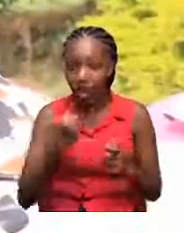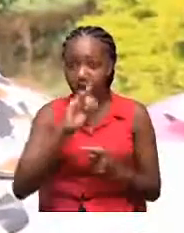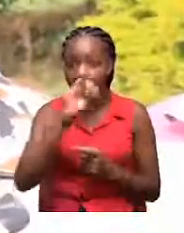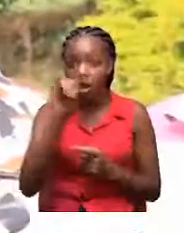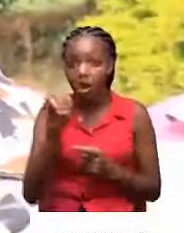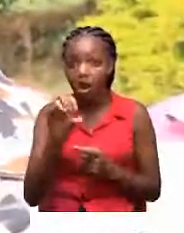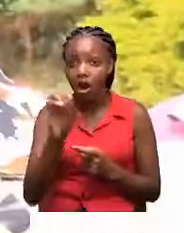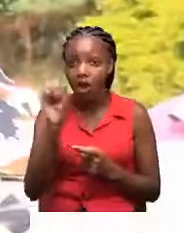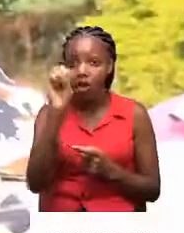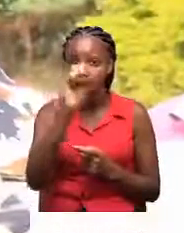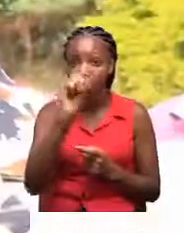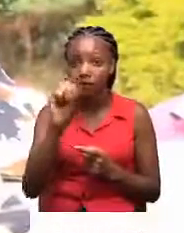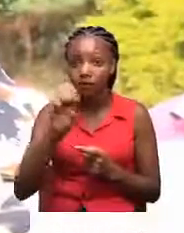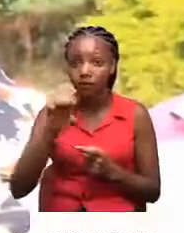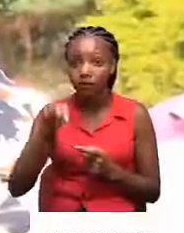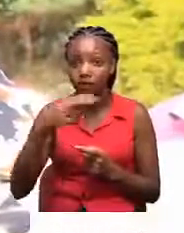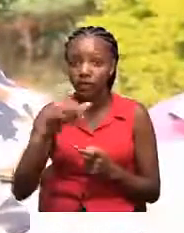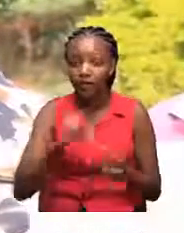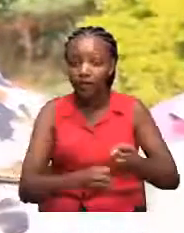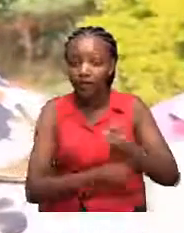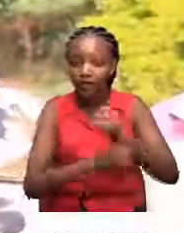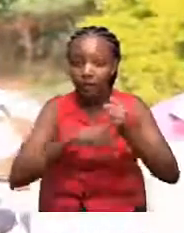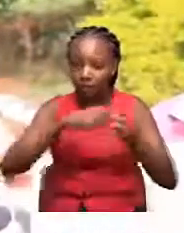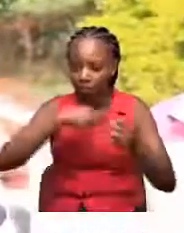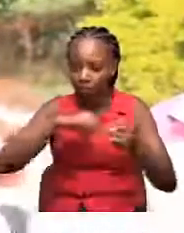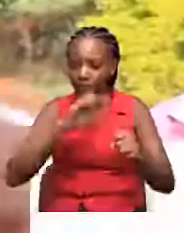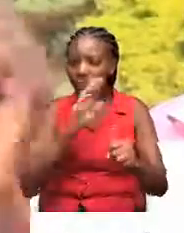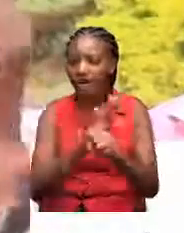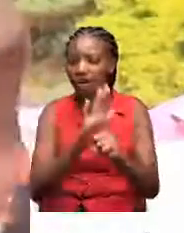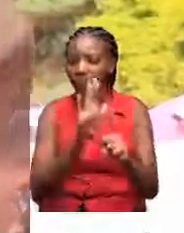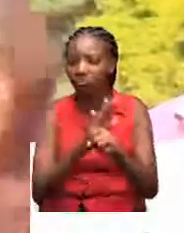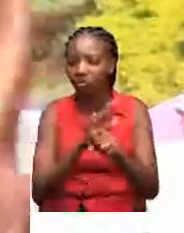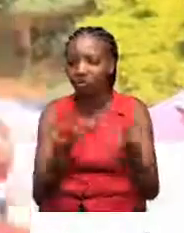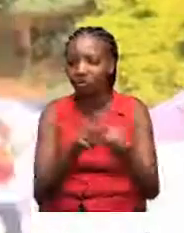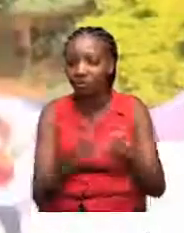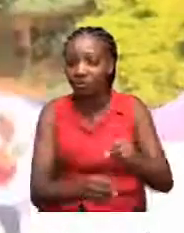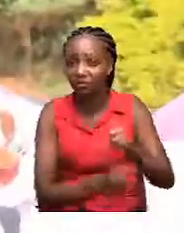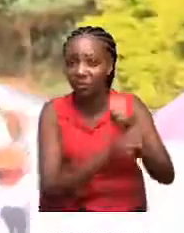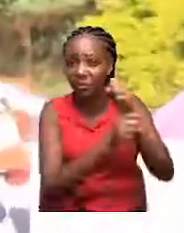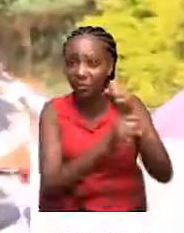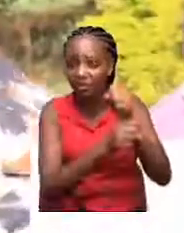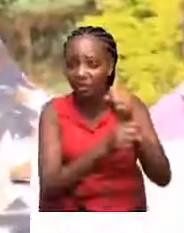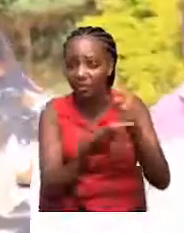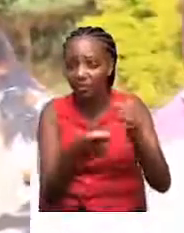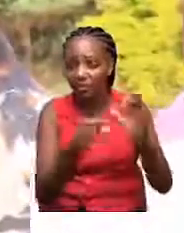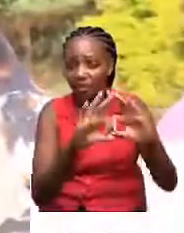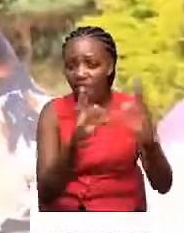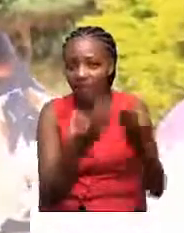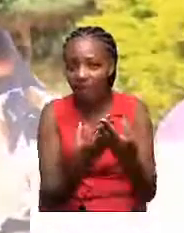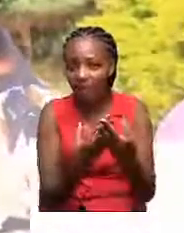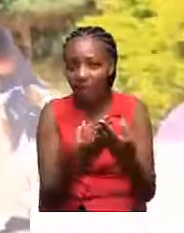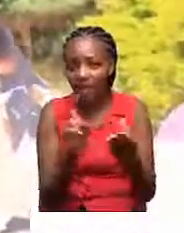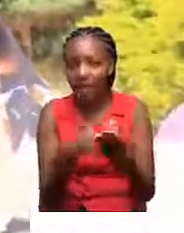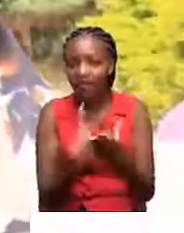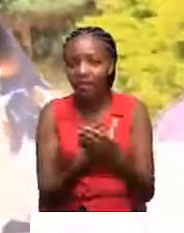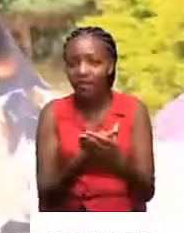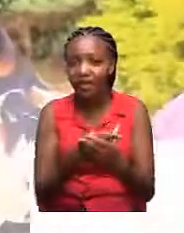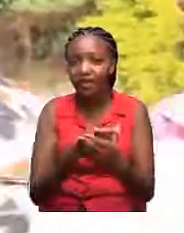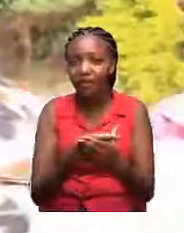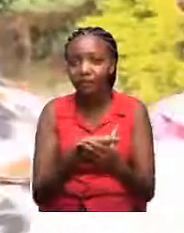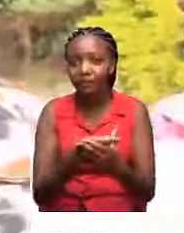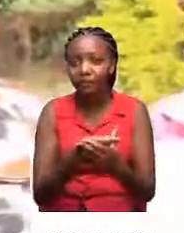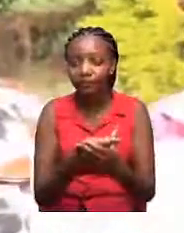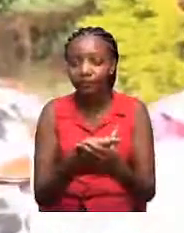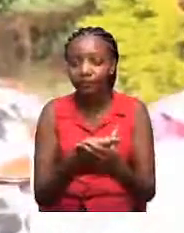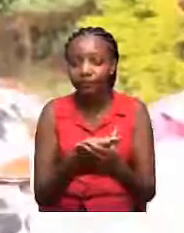sana, ametusomesha. Amesimama na sisi kwa mambo mengi sana katika hii familia. Yeye ndio alikuwa kila kitu kwa hii